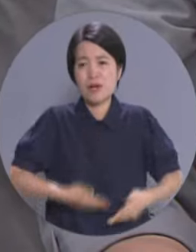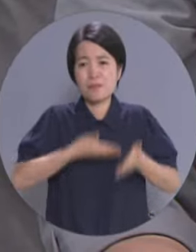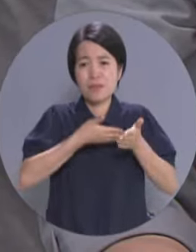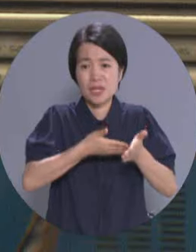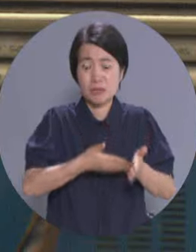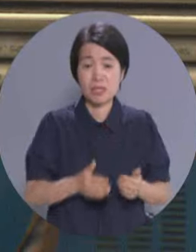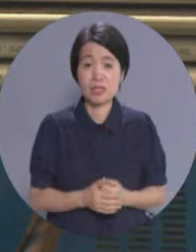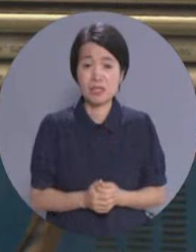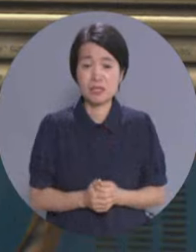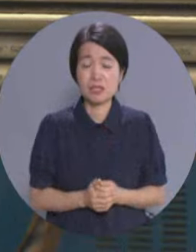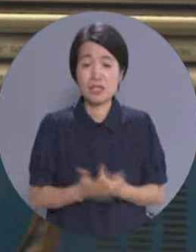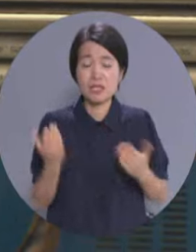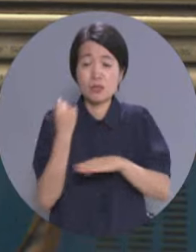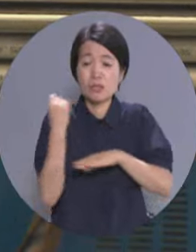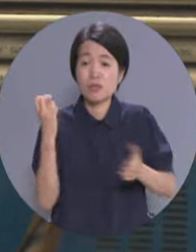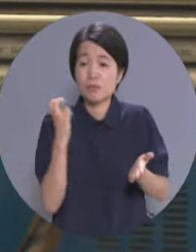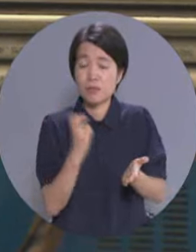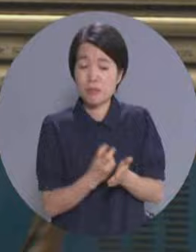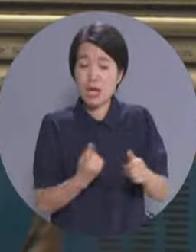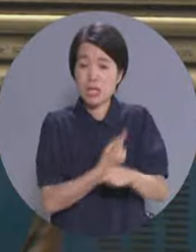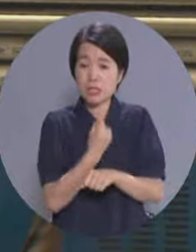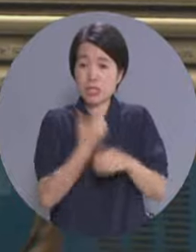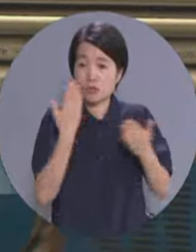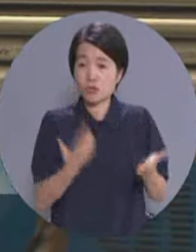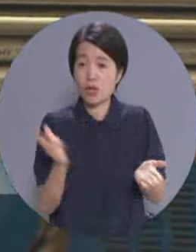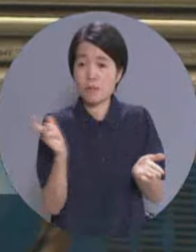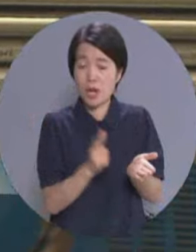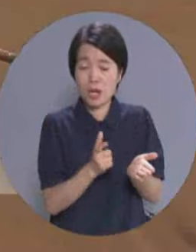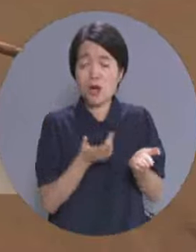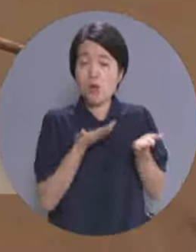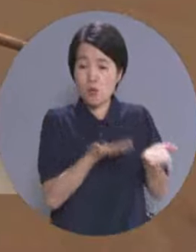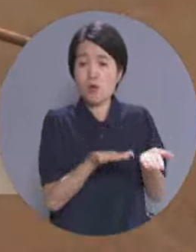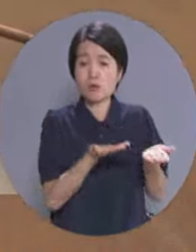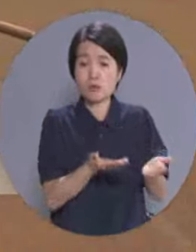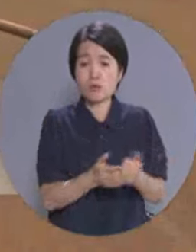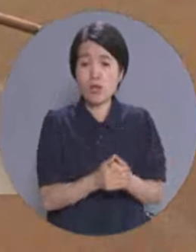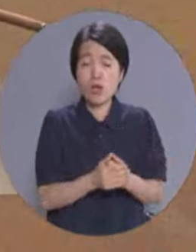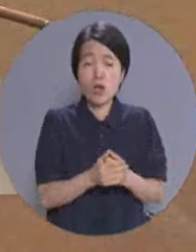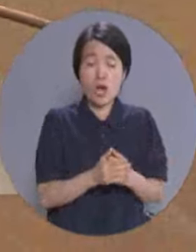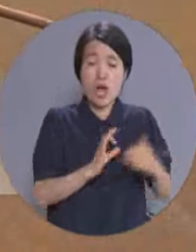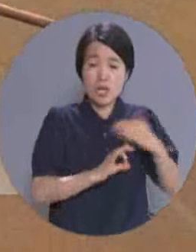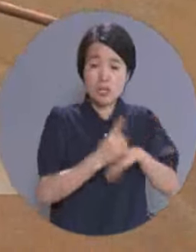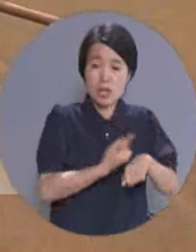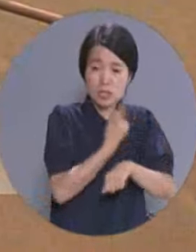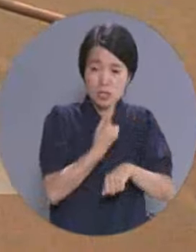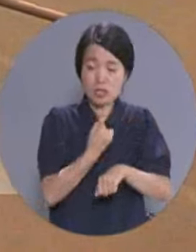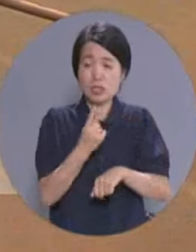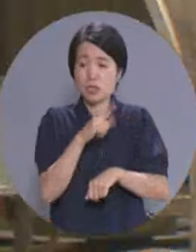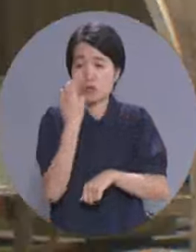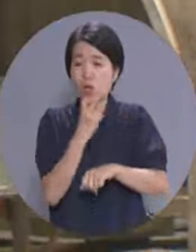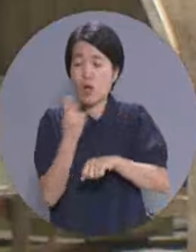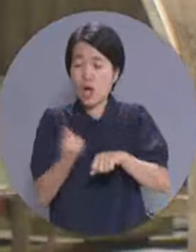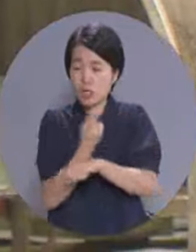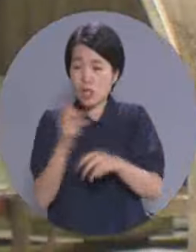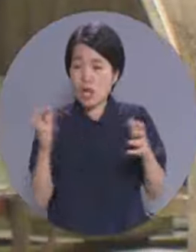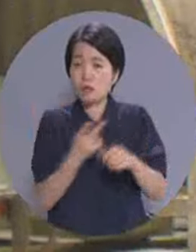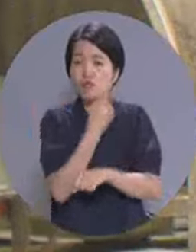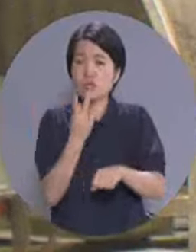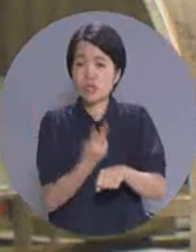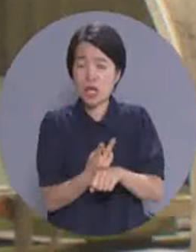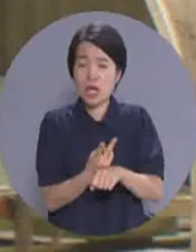주장했습니다. 근로기준법상 1시간 휴식을 보장했지만 여기에 총 2시간을 더 쉬어 작업시간과